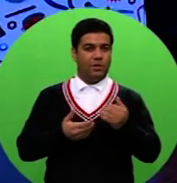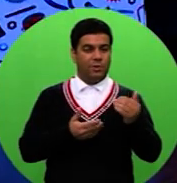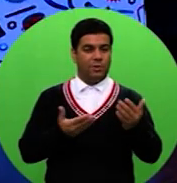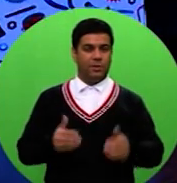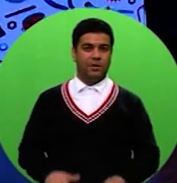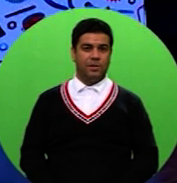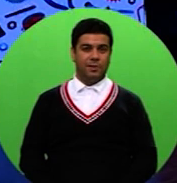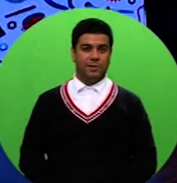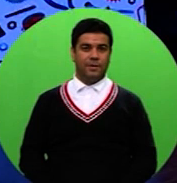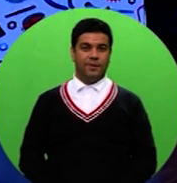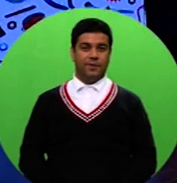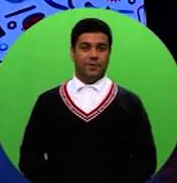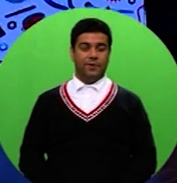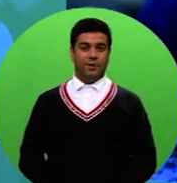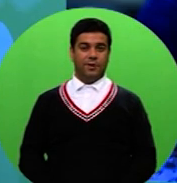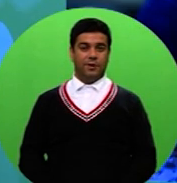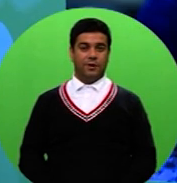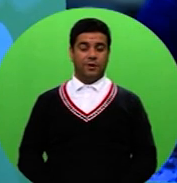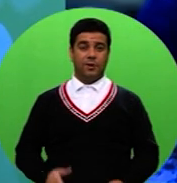к груди.